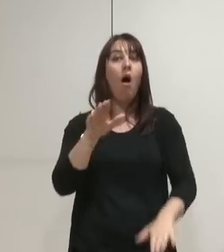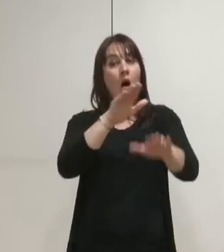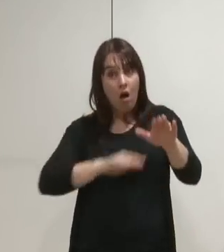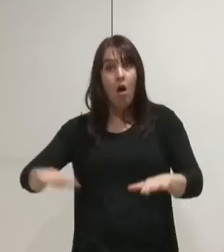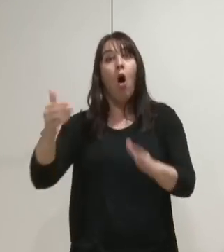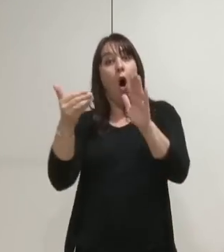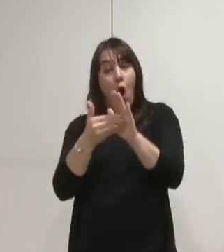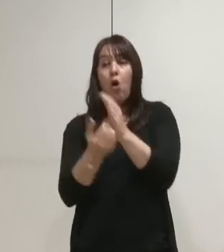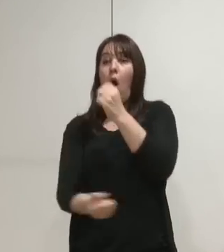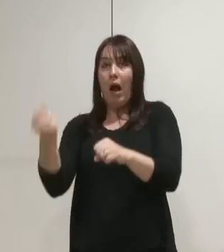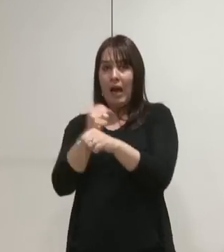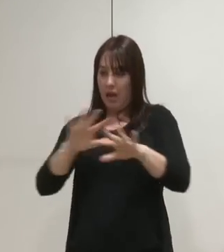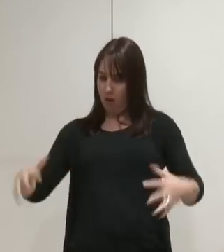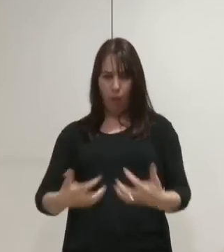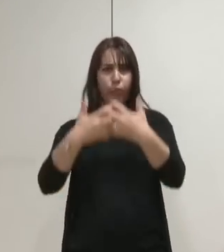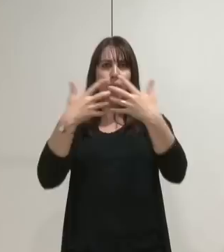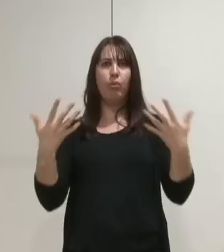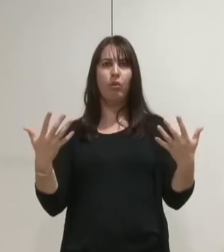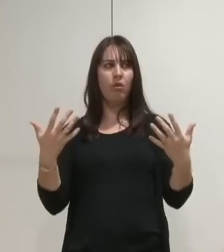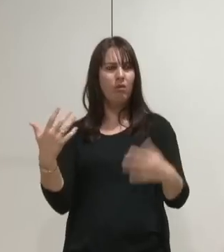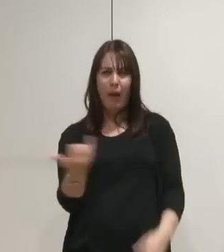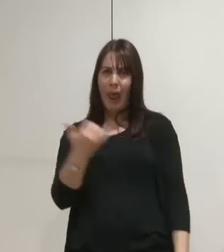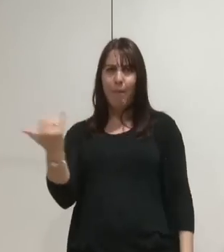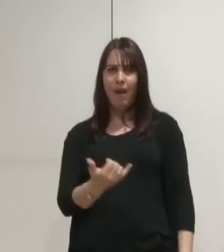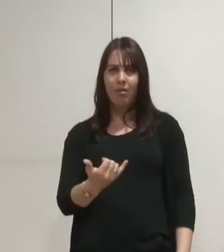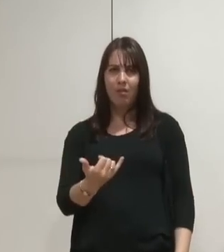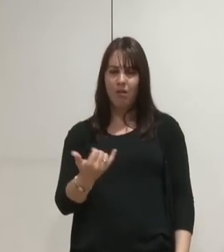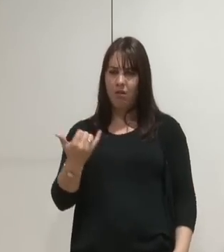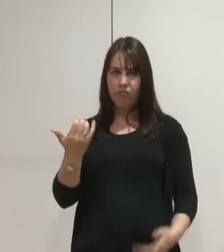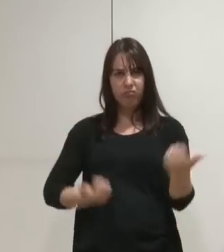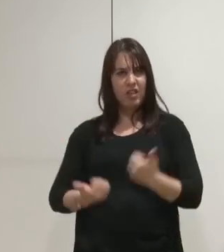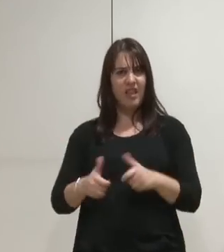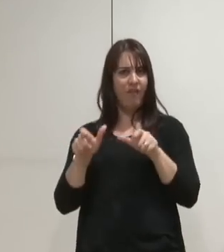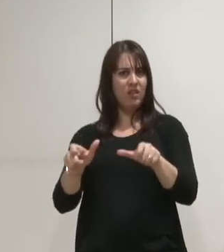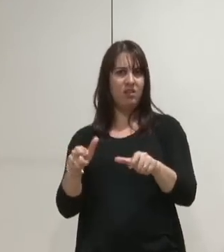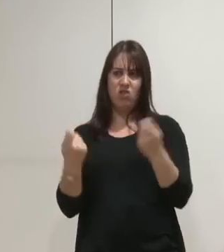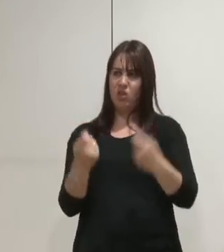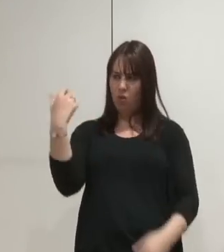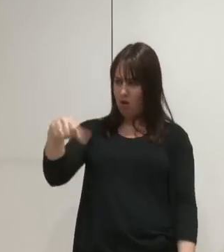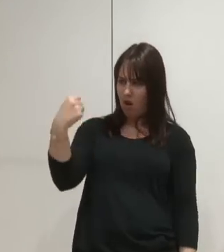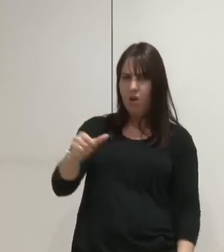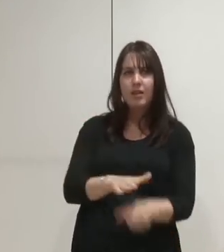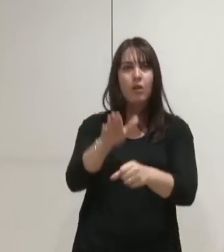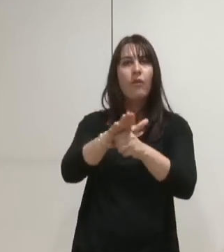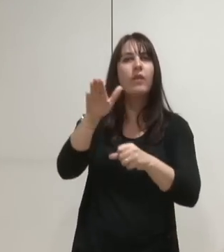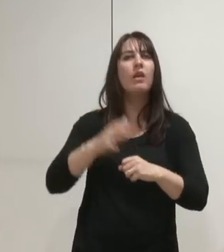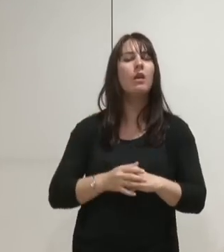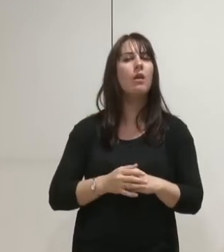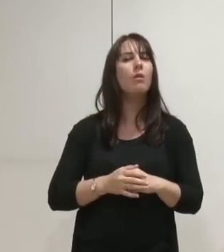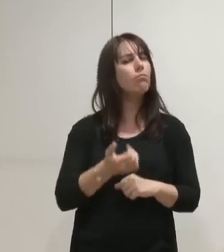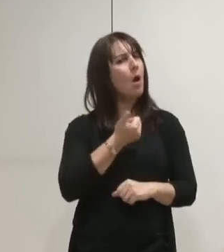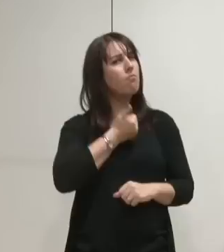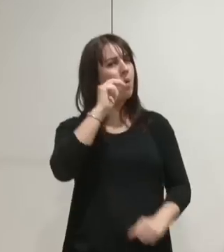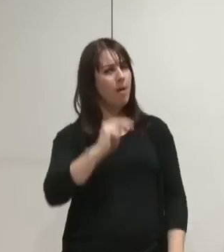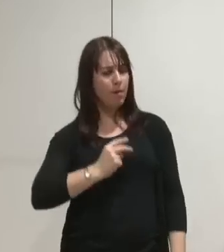service à côté de celui-là il y a redondance alors moi je me suis demandé pourquoi le maire